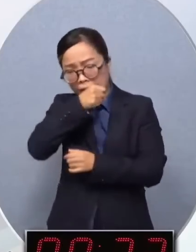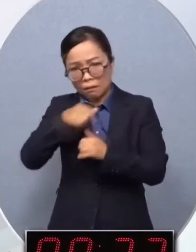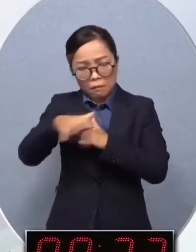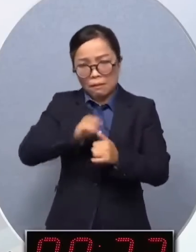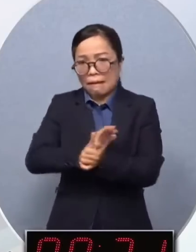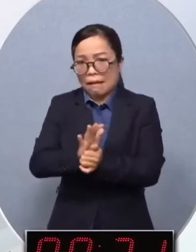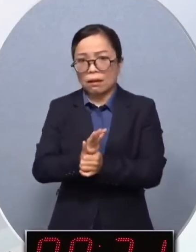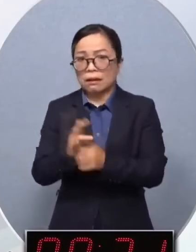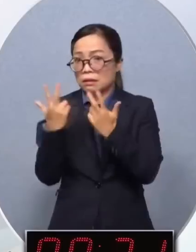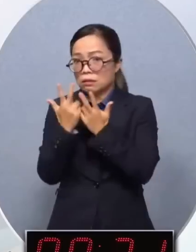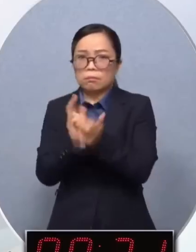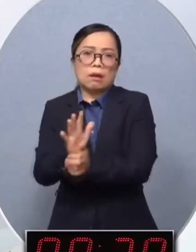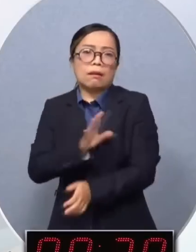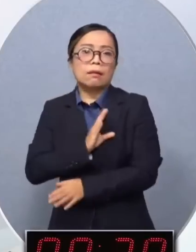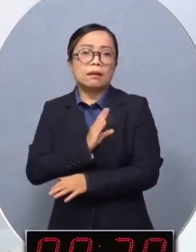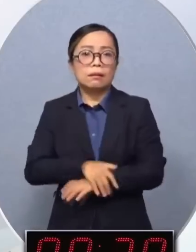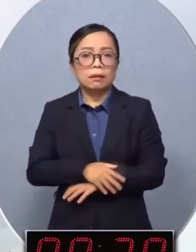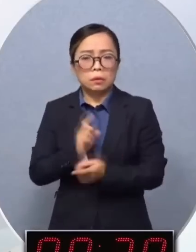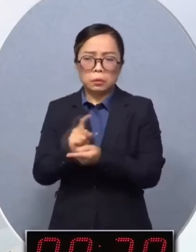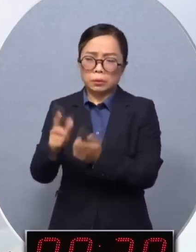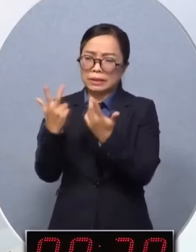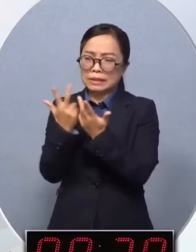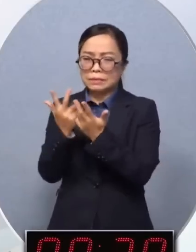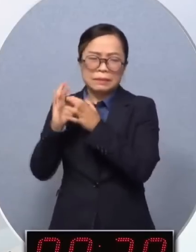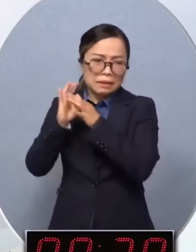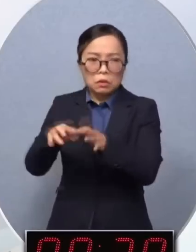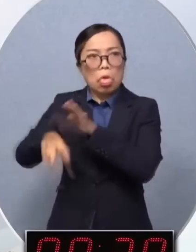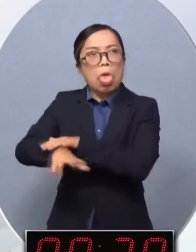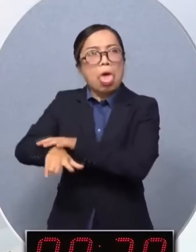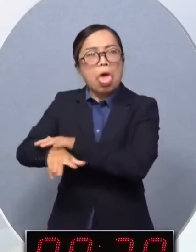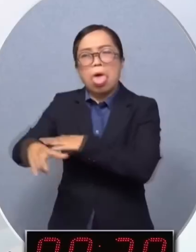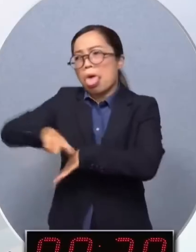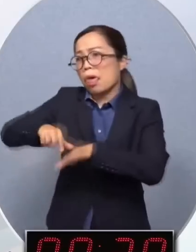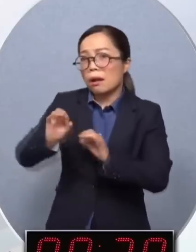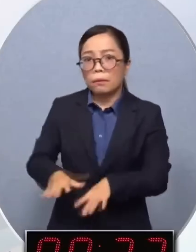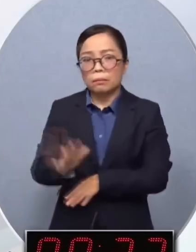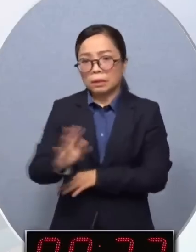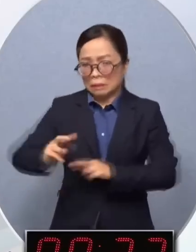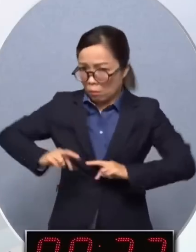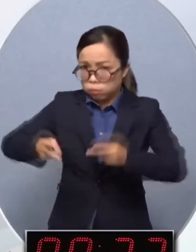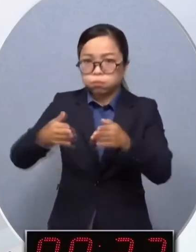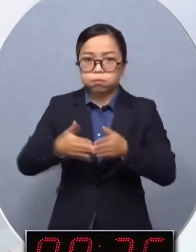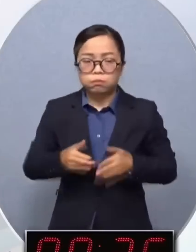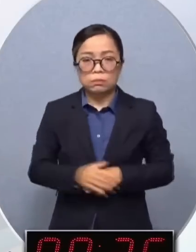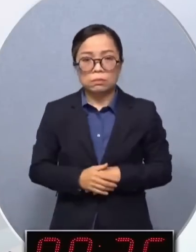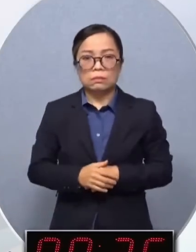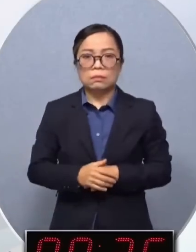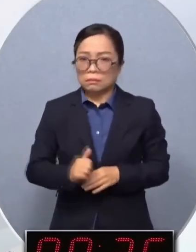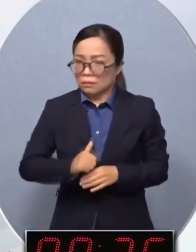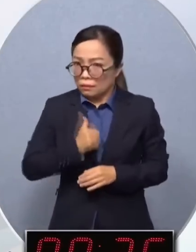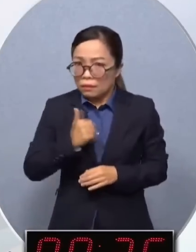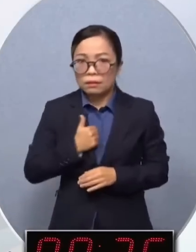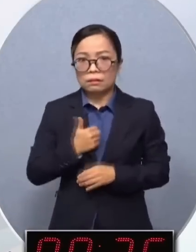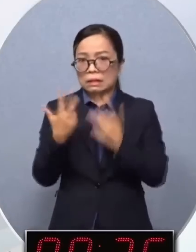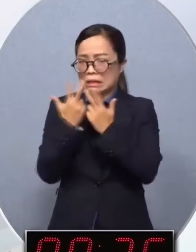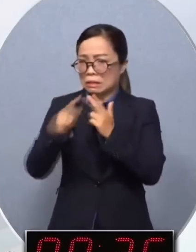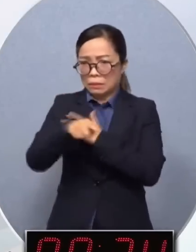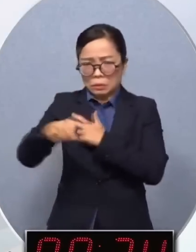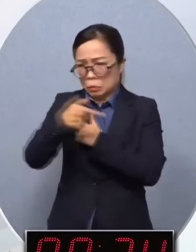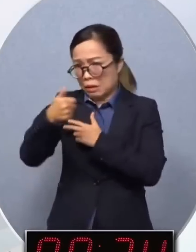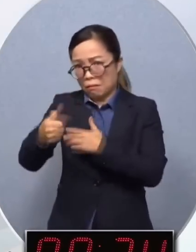爱新北，因为我不忍看到新北继续空转，新北需要翻转，真的，新北是有